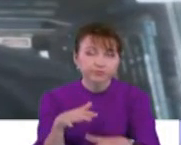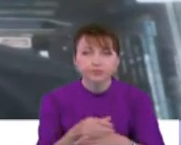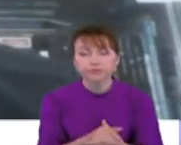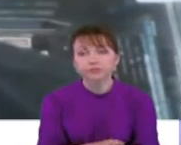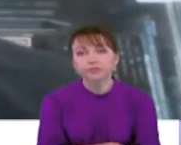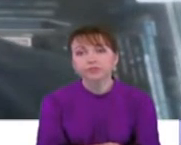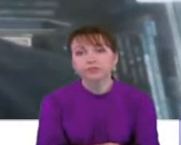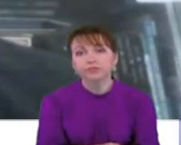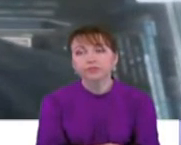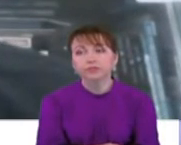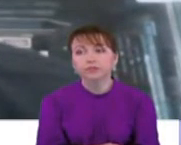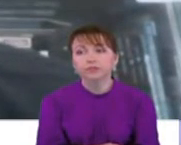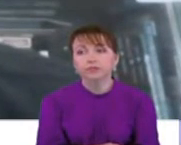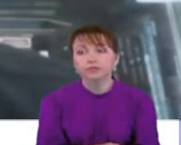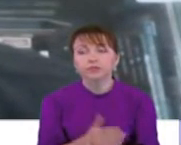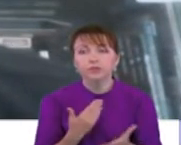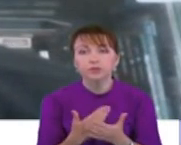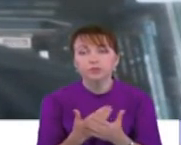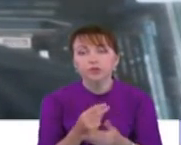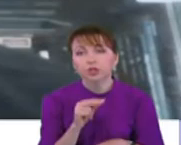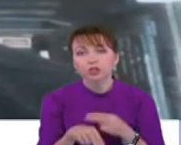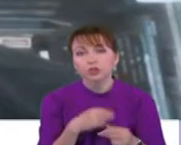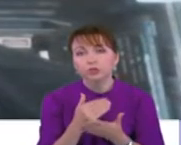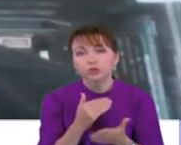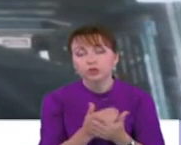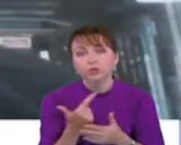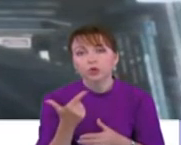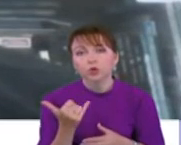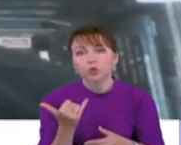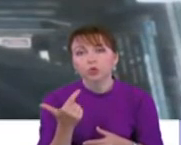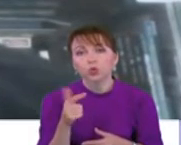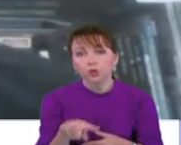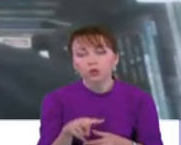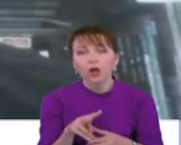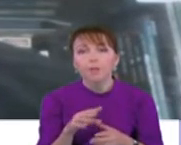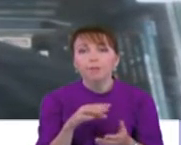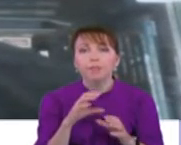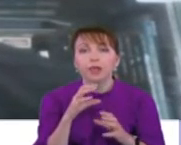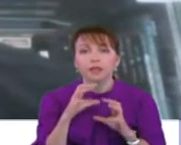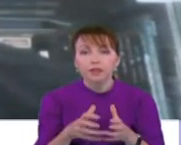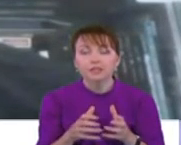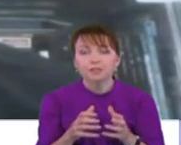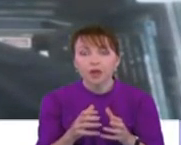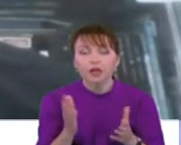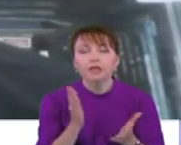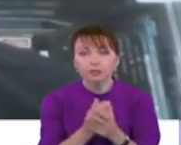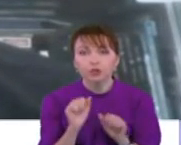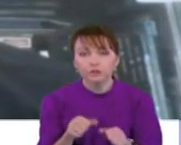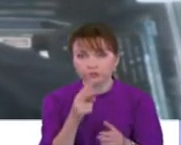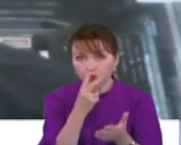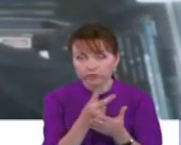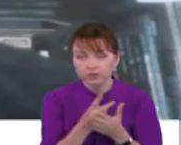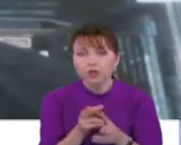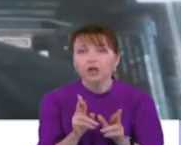Це через, наприклад, програму Google «Планета Земля». Там є можливість подивитися, як